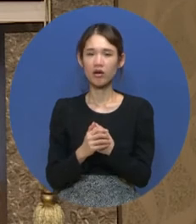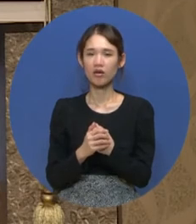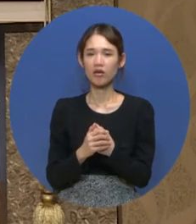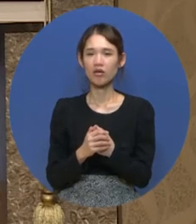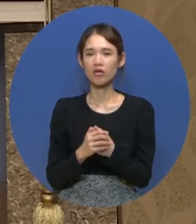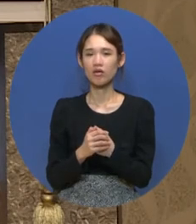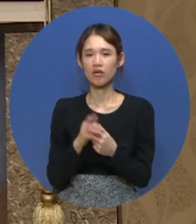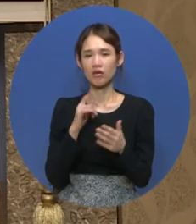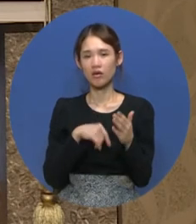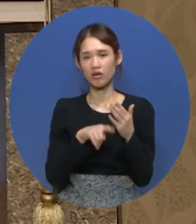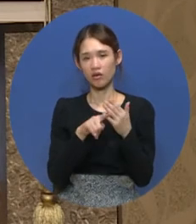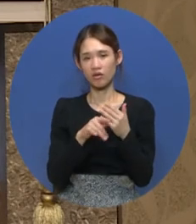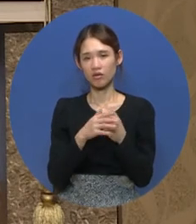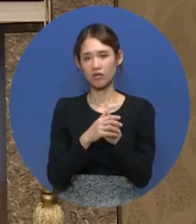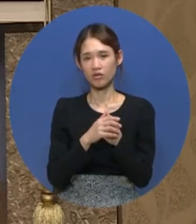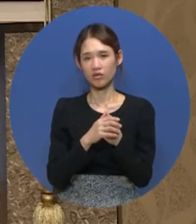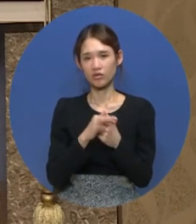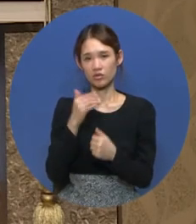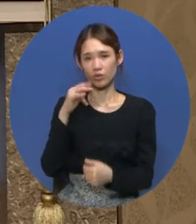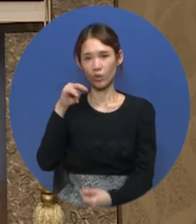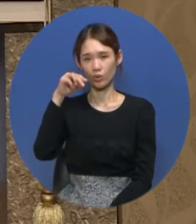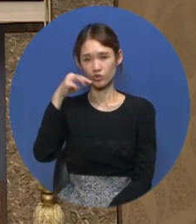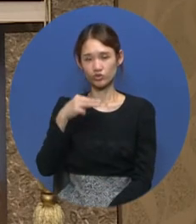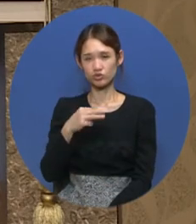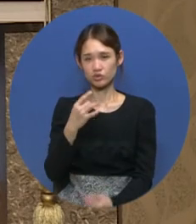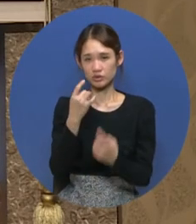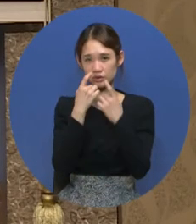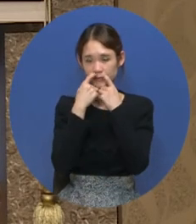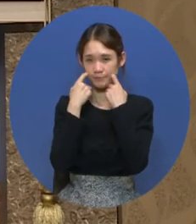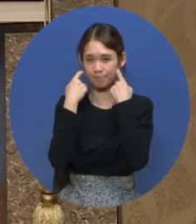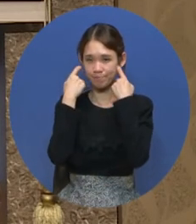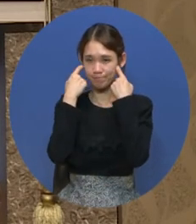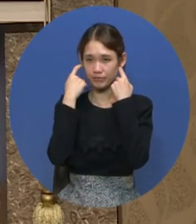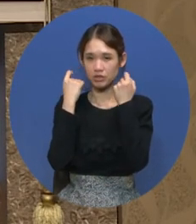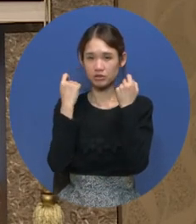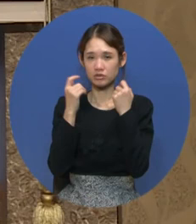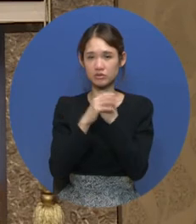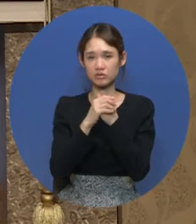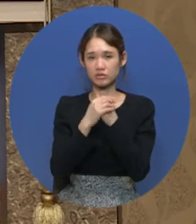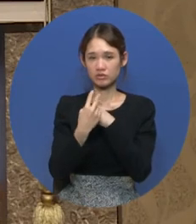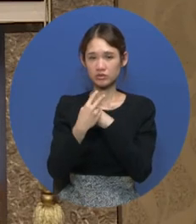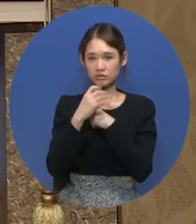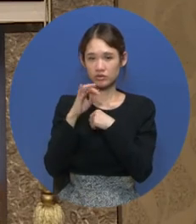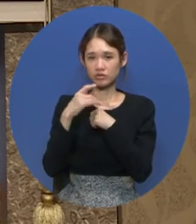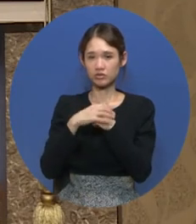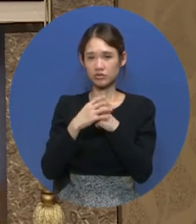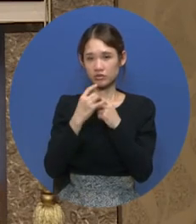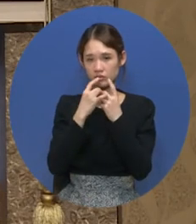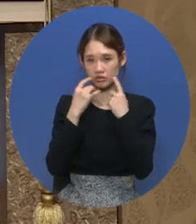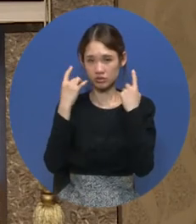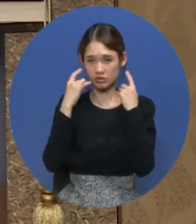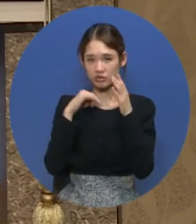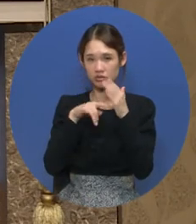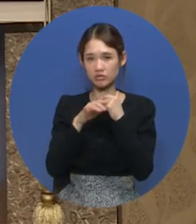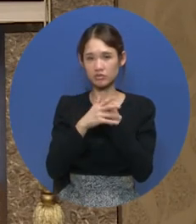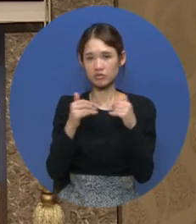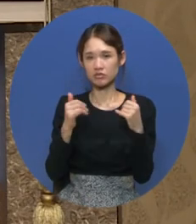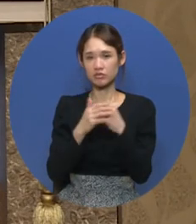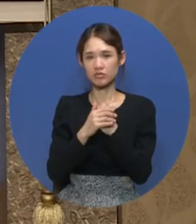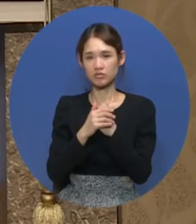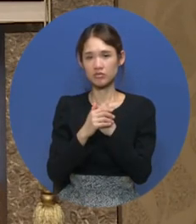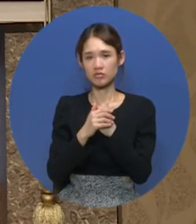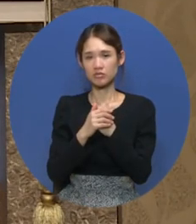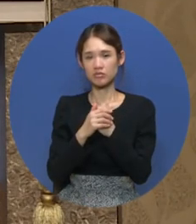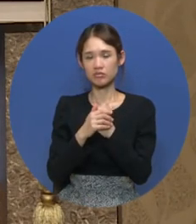외부로 나갈 때는 이제 코 쪼리 라고 해서 이렇게 코 쫄을 끼 9 3 소가 공급되기 때문에 굿즈를 끼고 나가면 사람들이